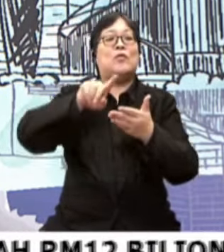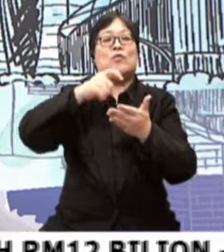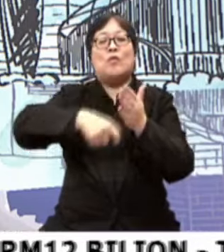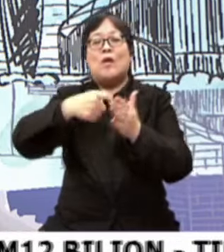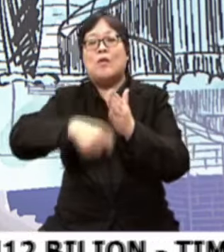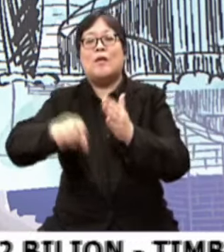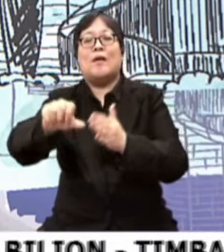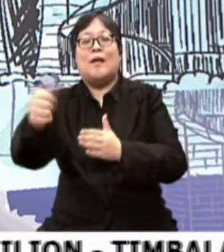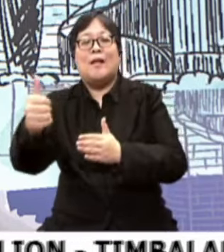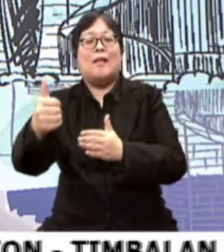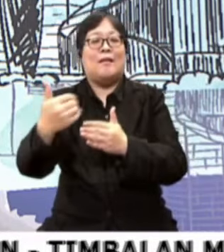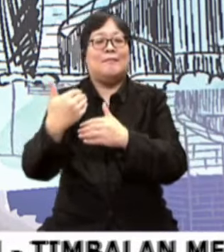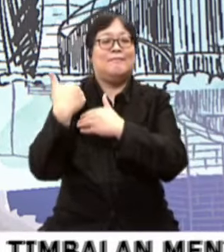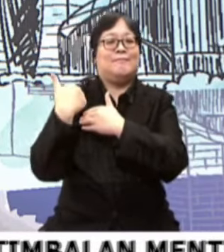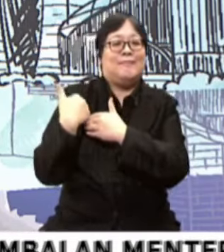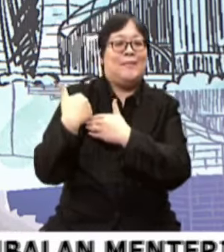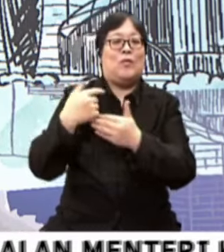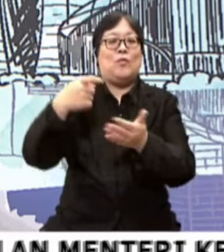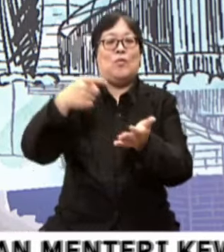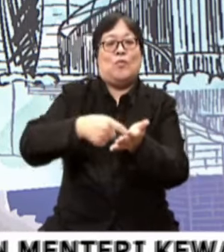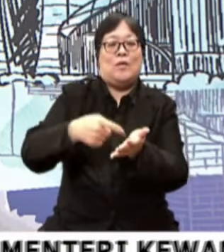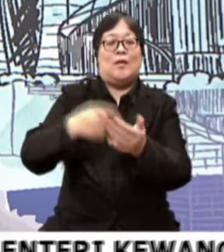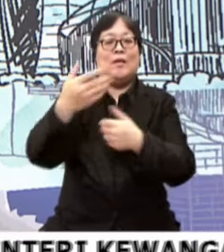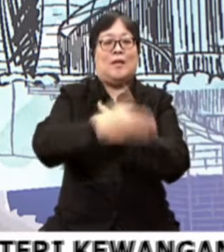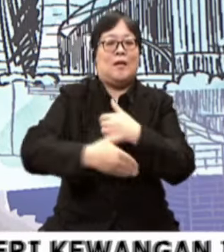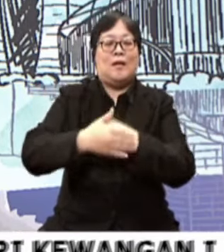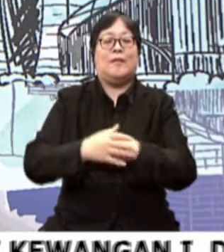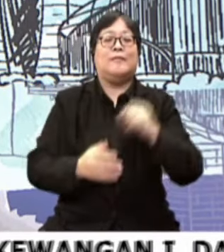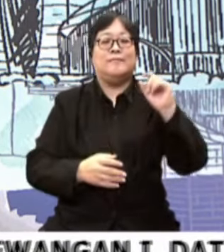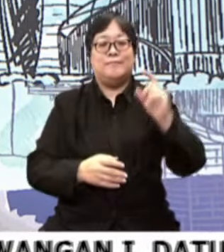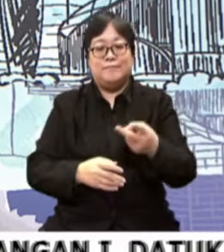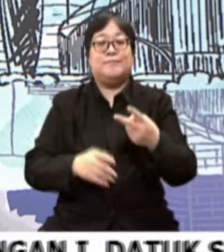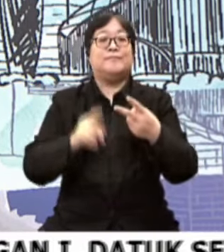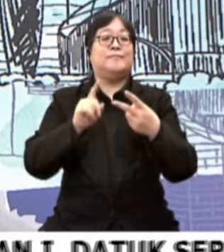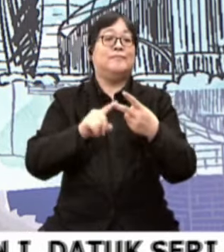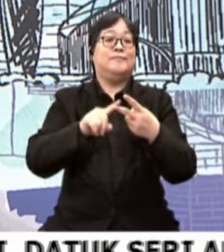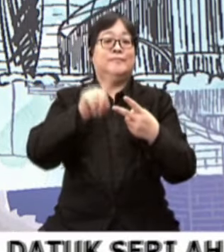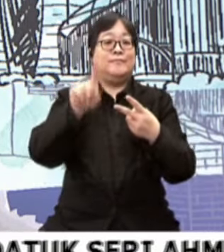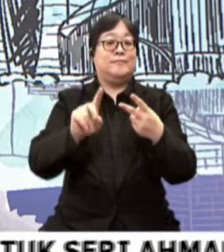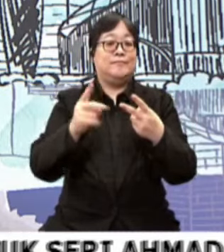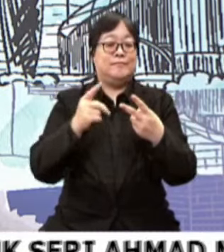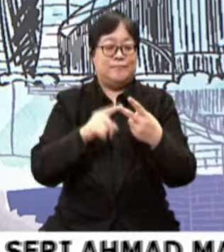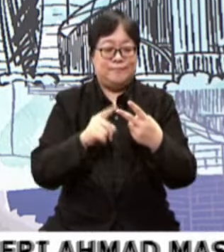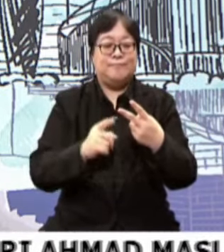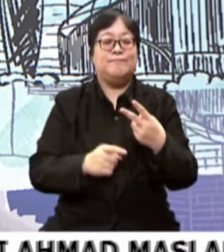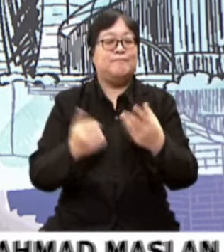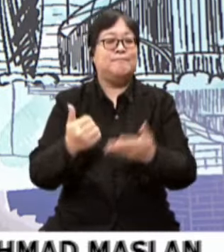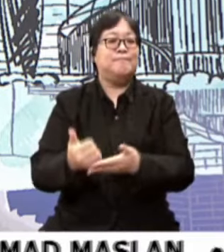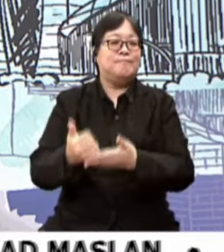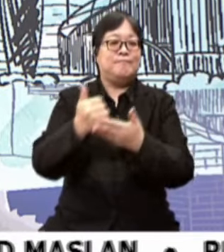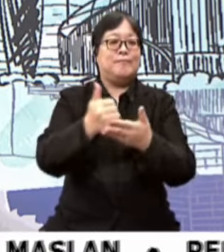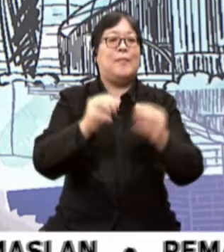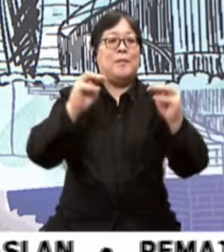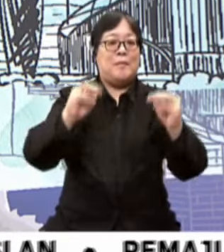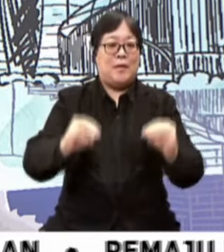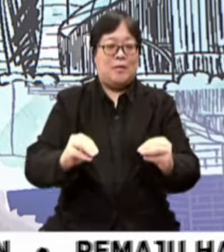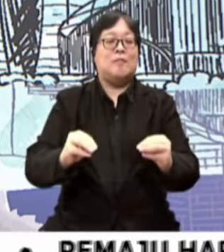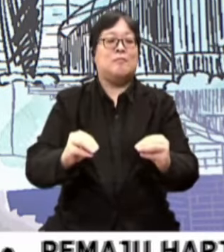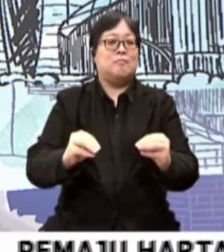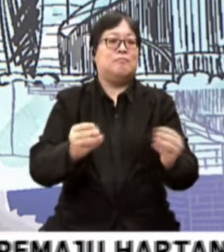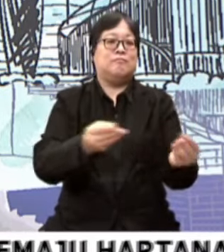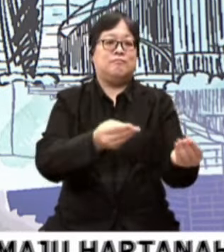lain untuk menampung hutang negara dan seterusnya bagi soal yang kedua berkenaan dengan bantuan kemanusiaan yang telah